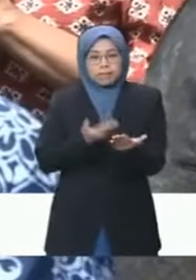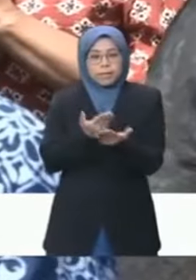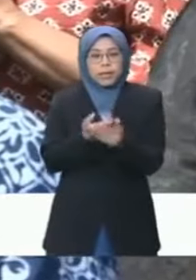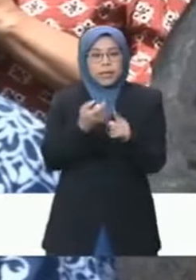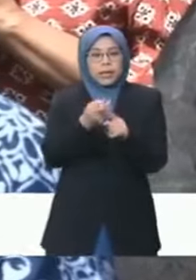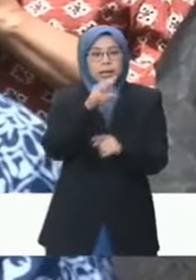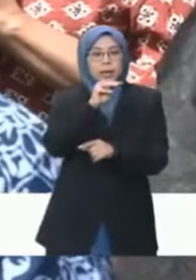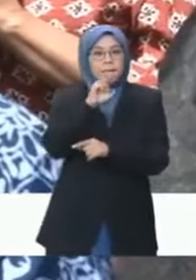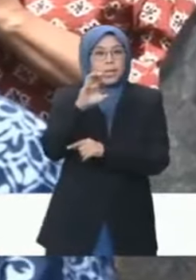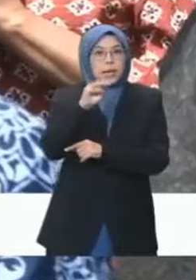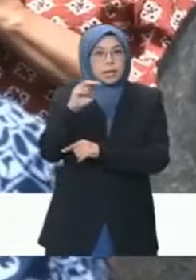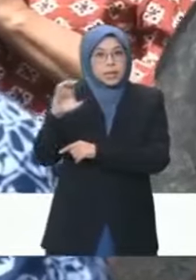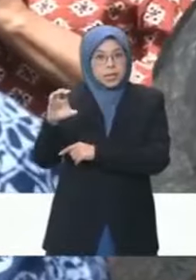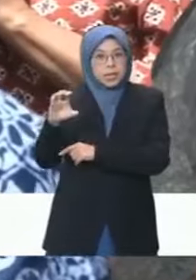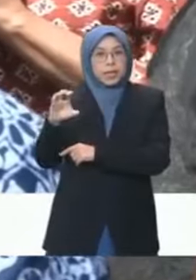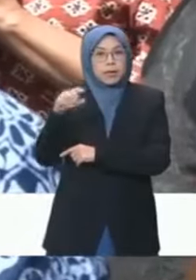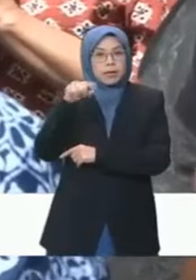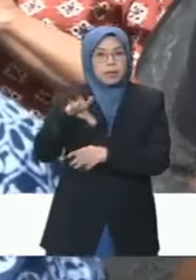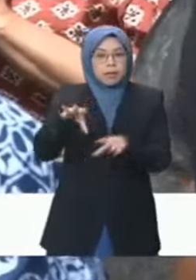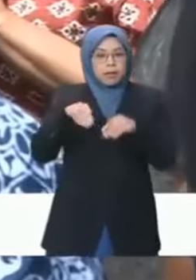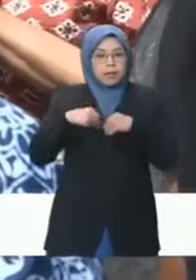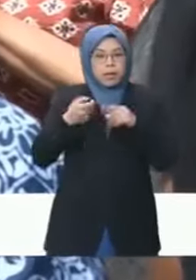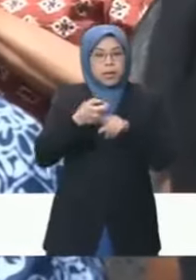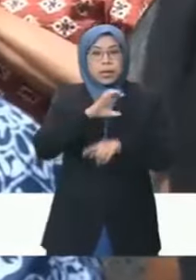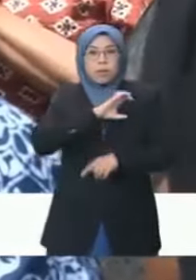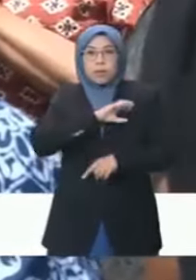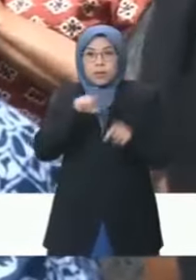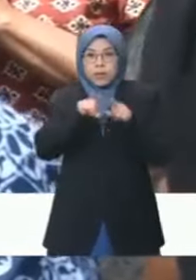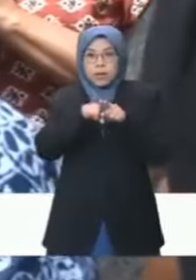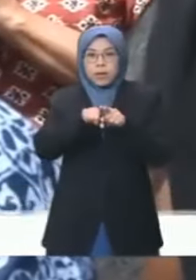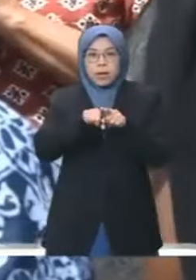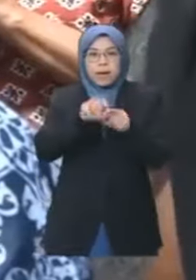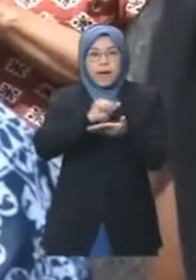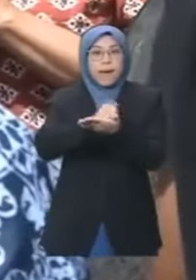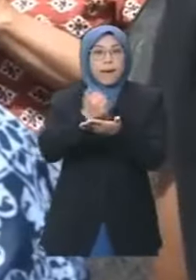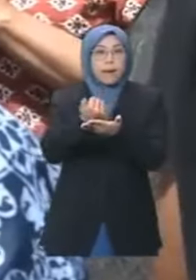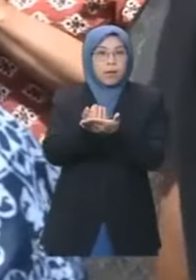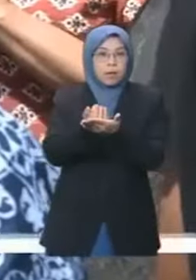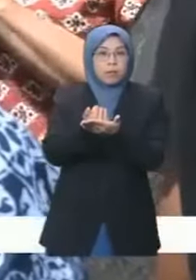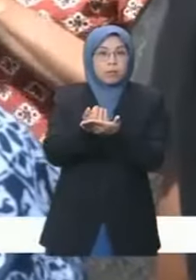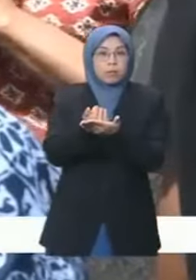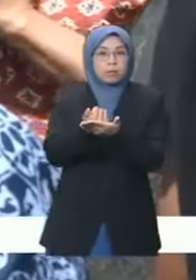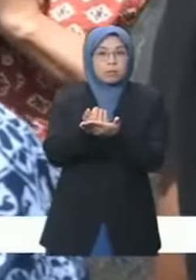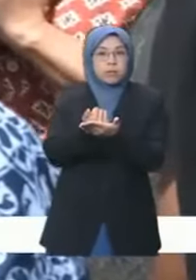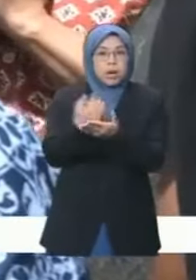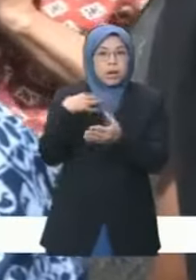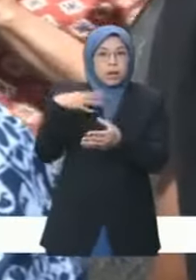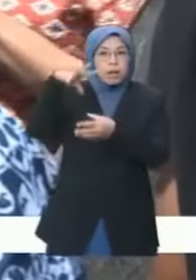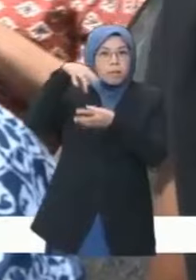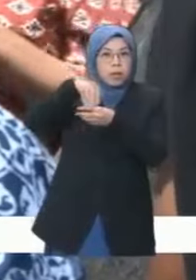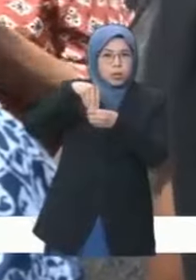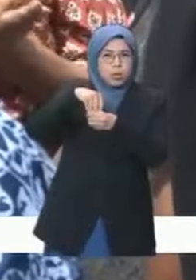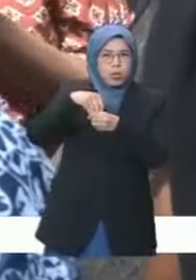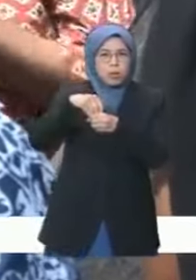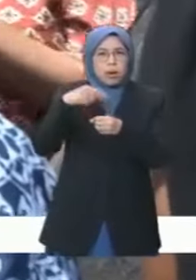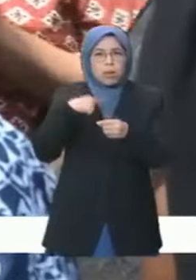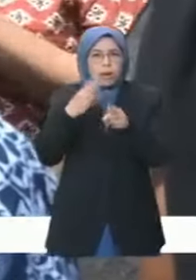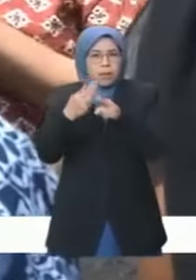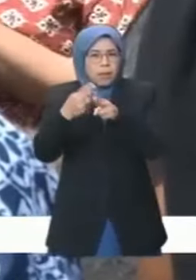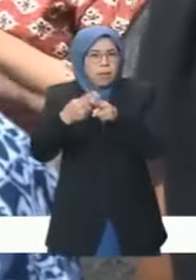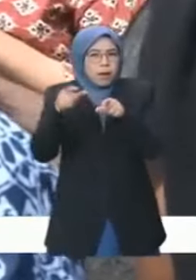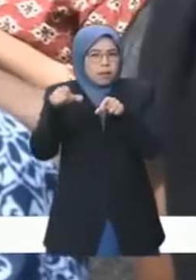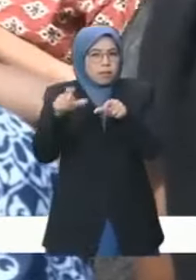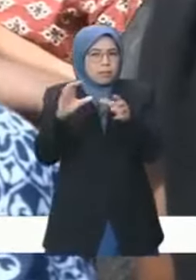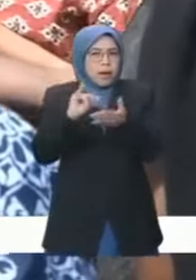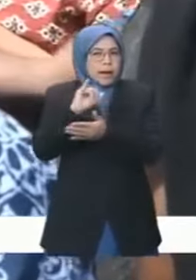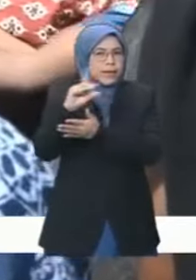MCMC dan Kementerian Komunikasi terima daripada pihak PDRM ialah akaun-akaun yang terlibat dalam pelbagai aktiviti menyalahi